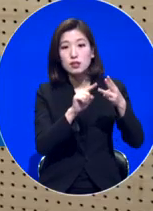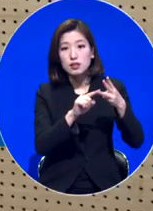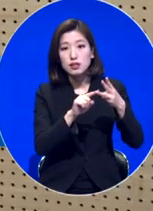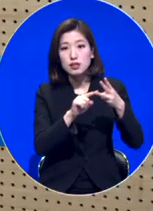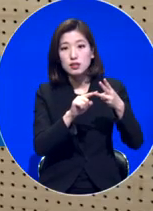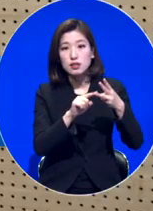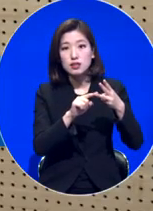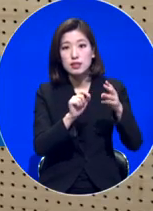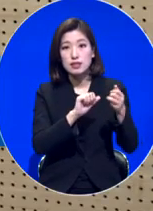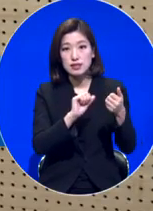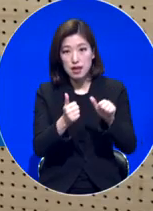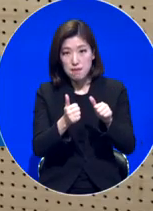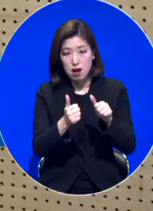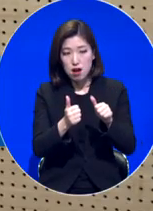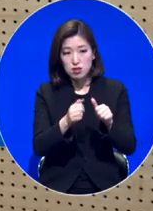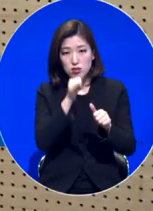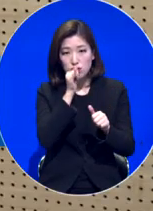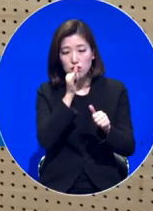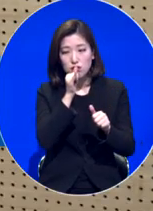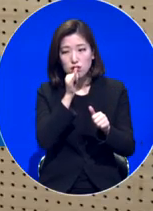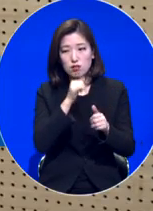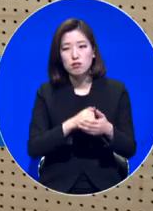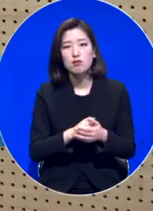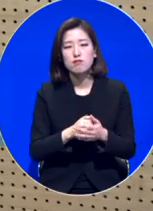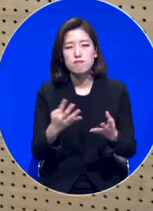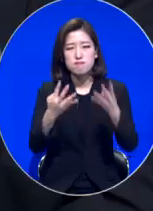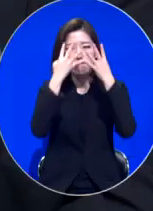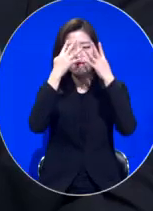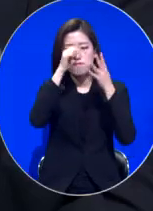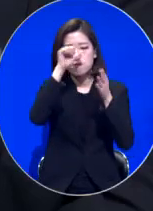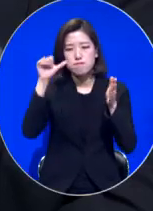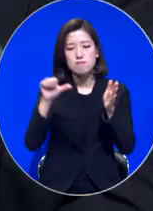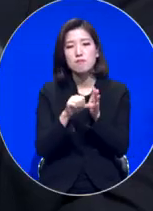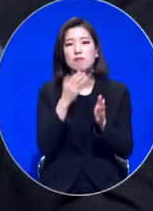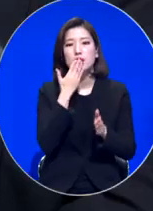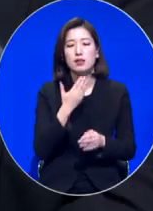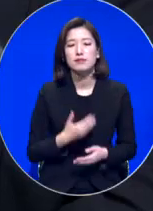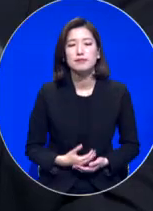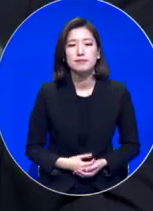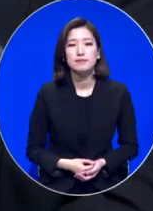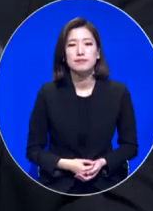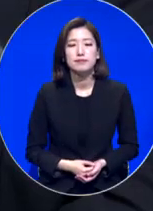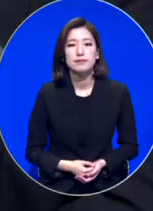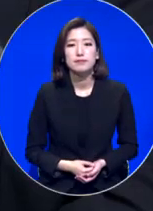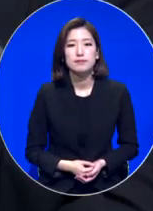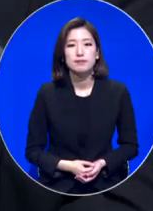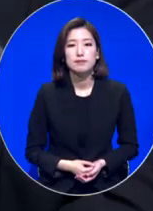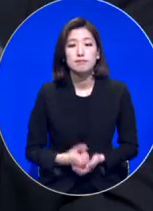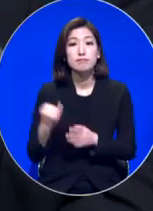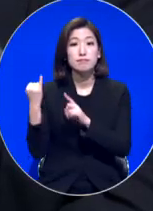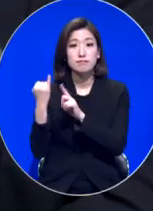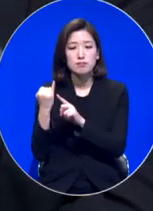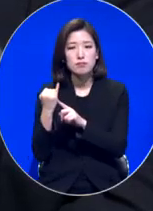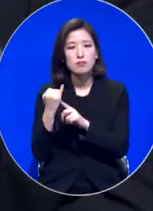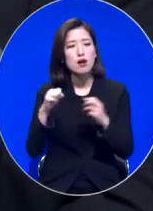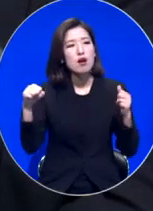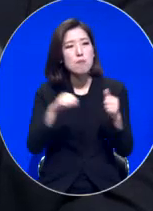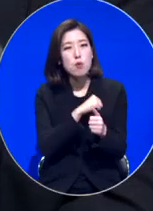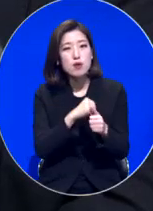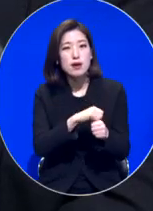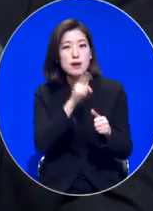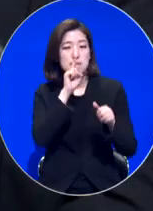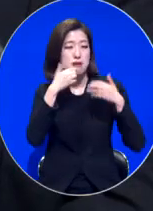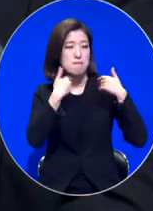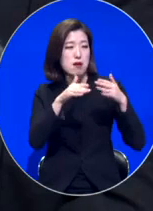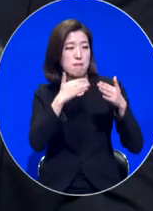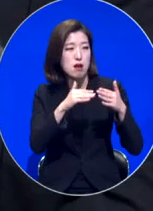5년 이상 또는 무기징역에 해치하는 형량하한제를 도입해서 운영하게 됩니다. 네, 그렇다면은 이 폭행이나 폭언의 정도에 따라서